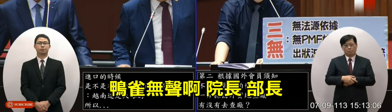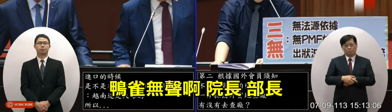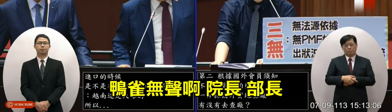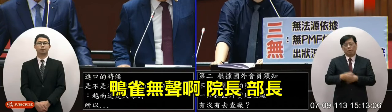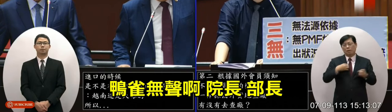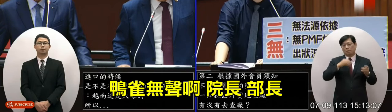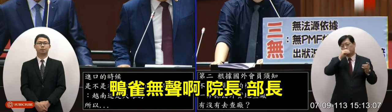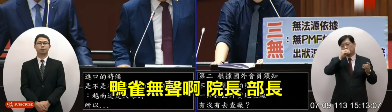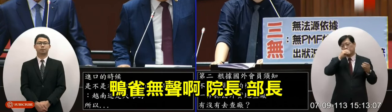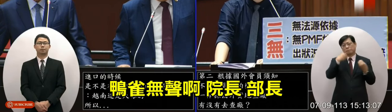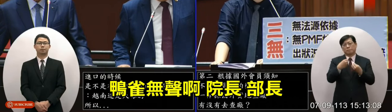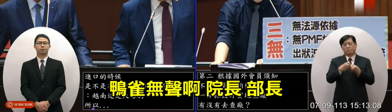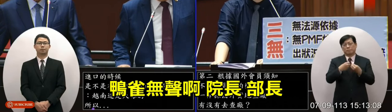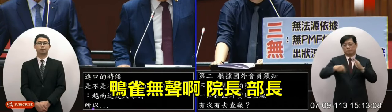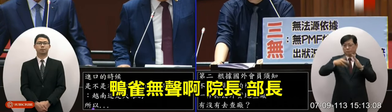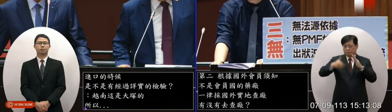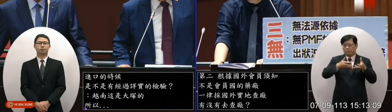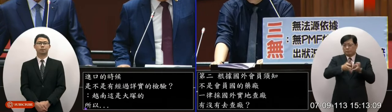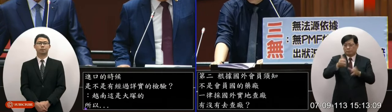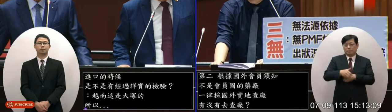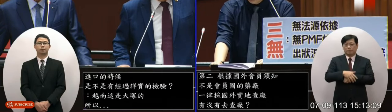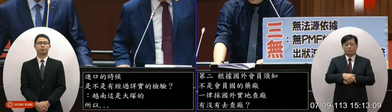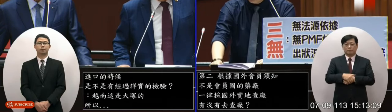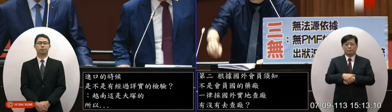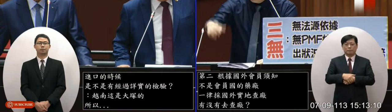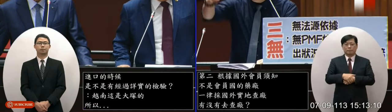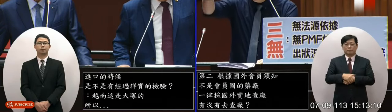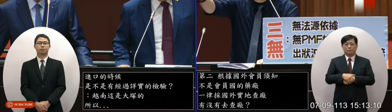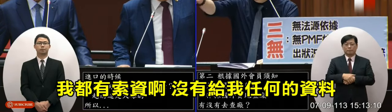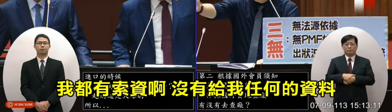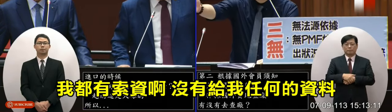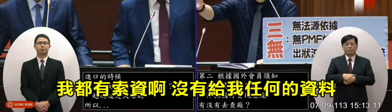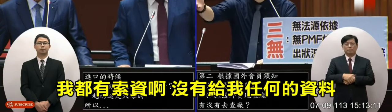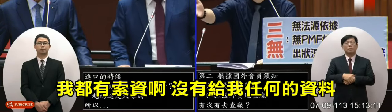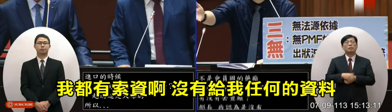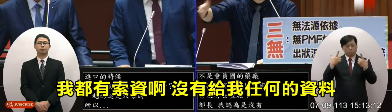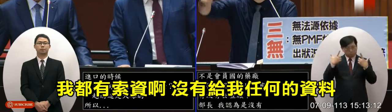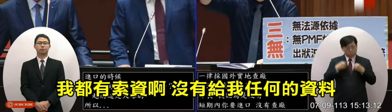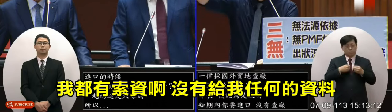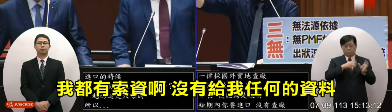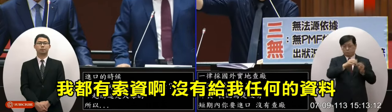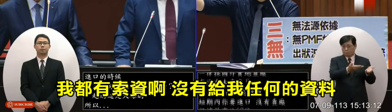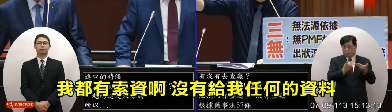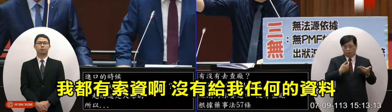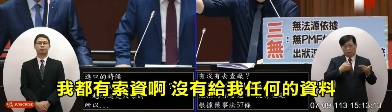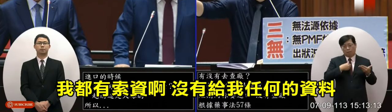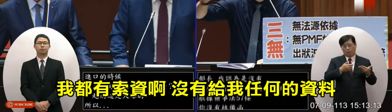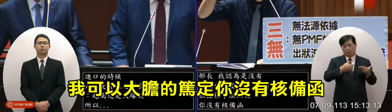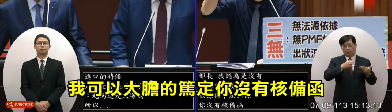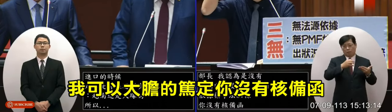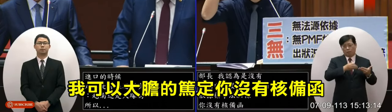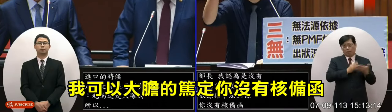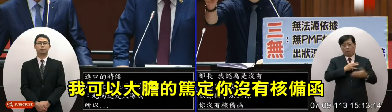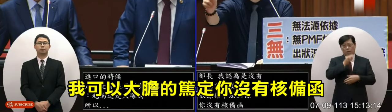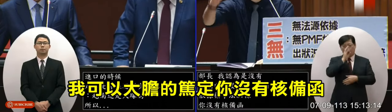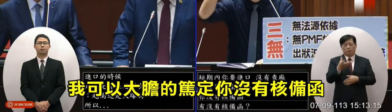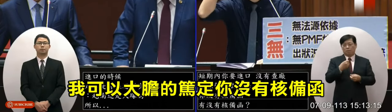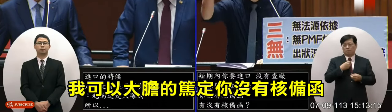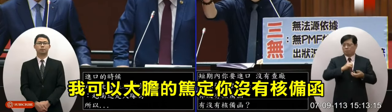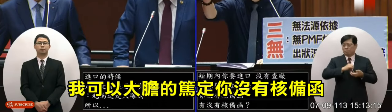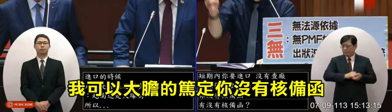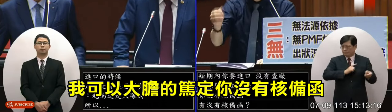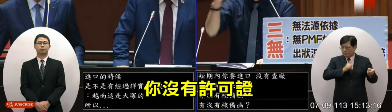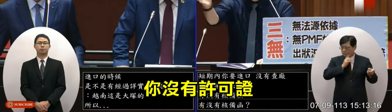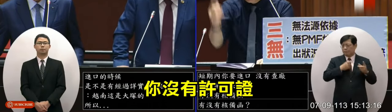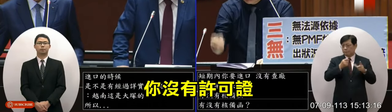哇，鸦雀无声啊，院长、部长，我都有所知啊，没有给我任何的资料，我可以大胆的笃定你